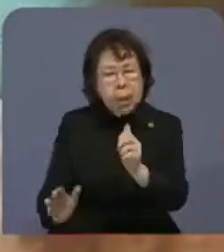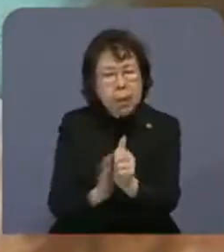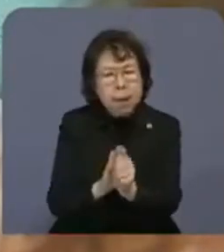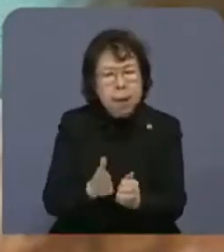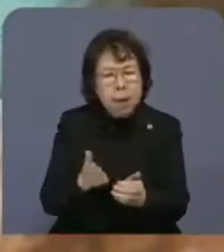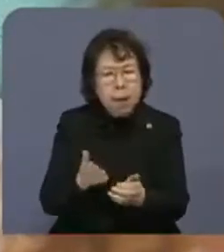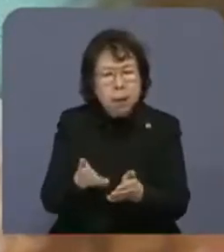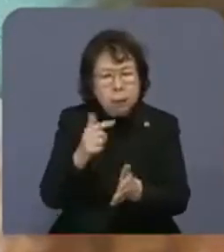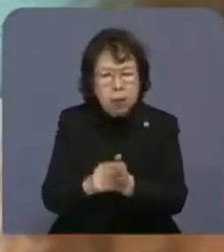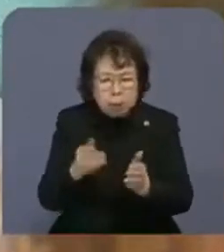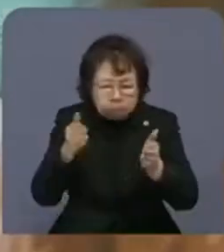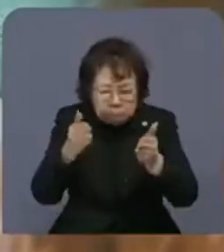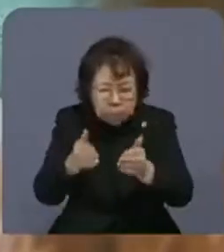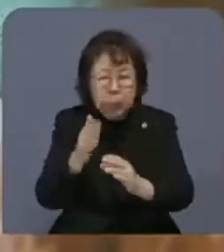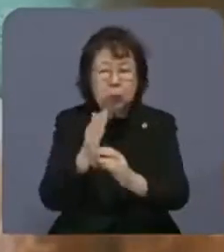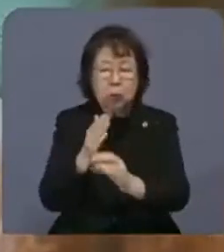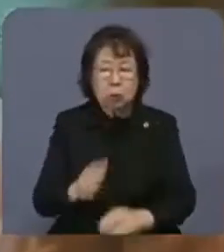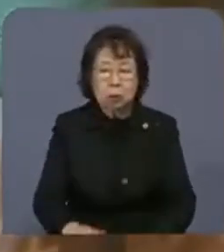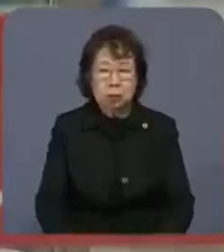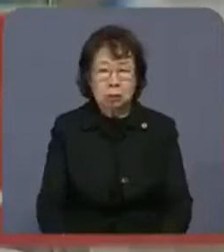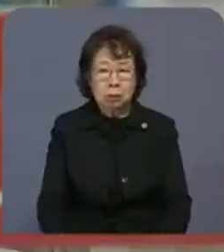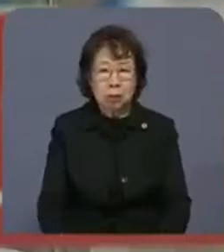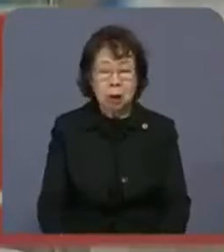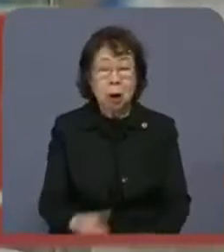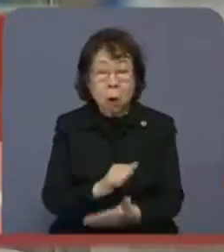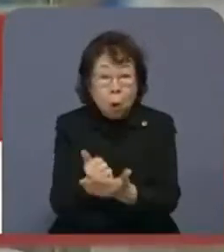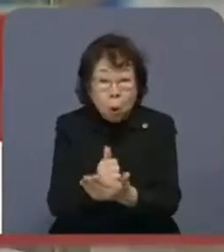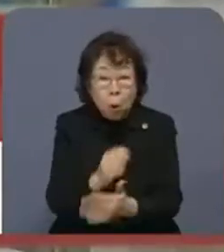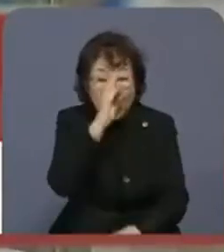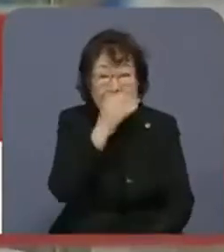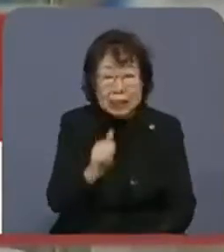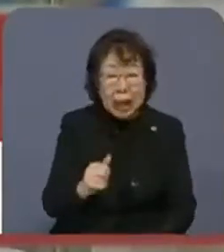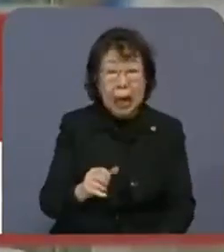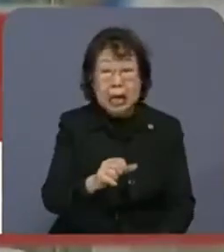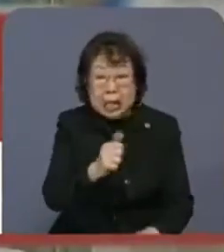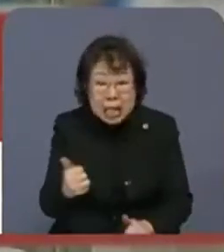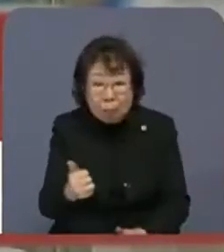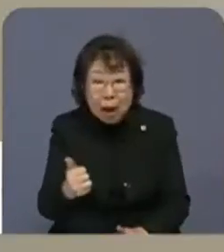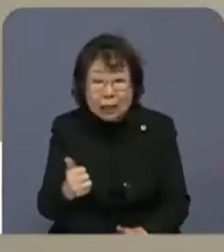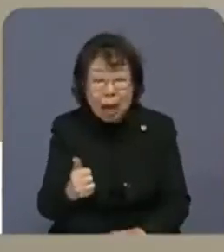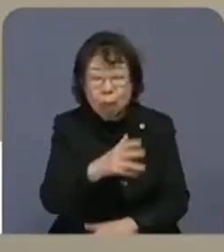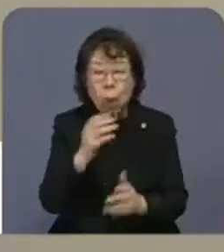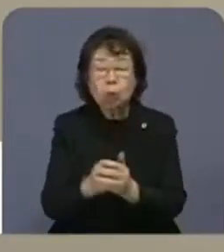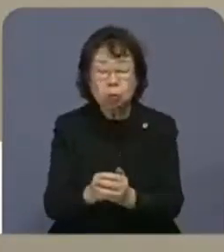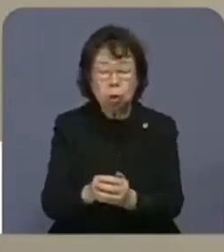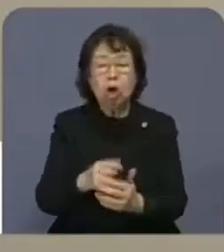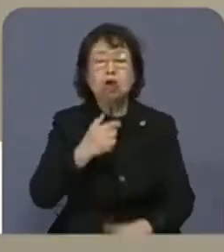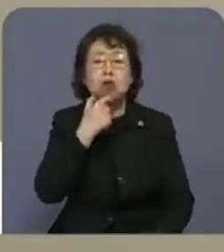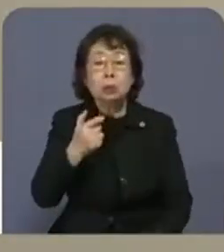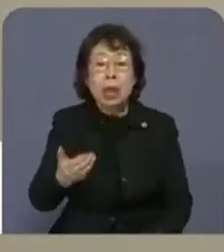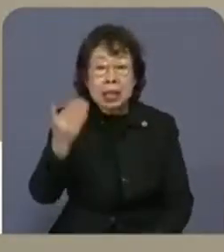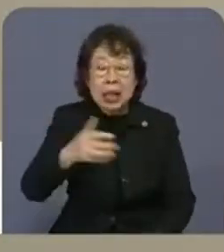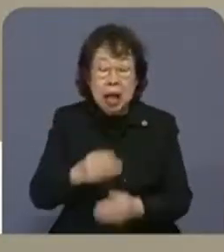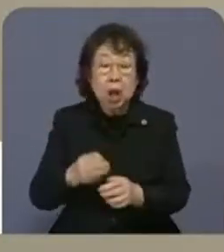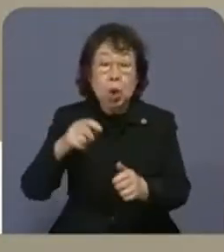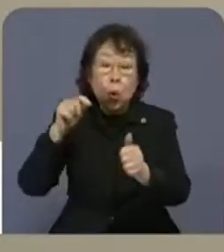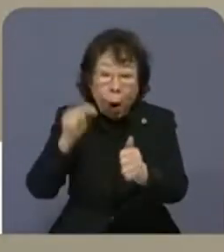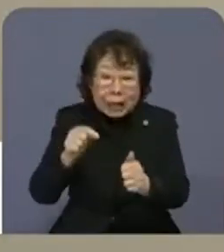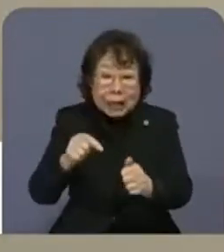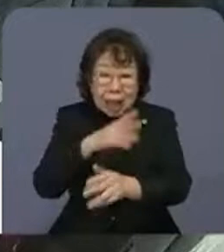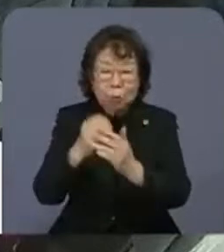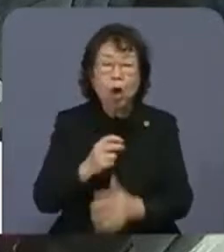힘을 쏟고 있습니다 다행히 위중 중 환자와 사망자 증가에 영향을 미치는 60대 이상 퍽 진짜 규모가